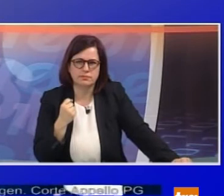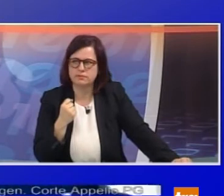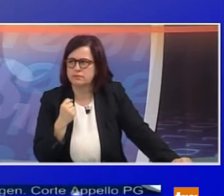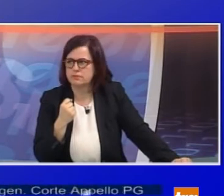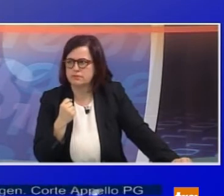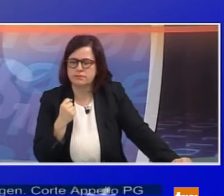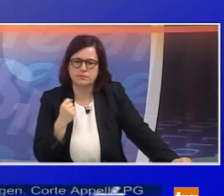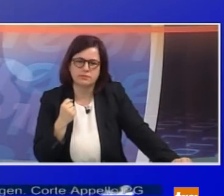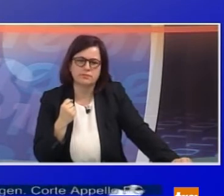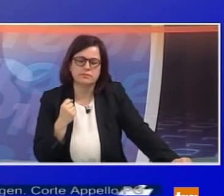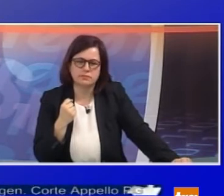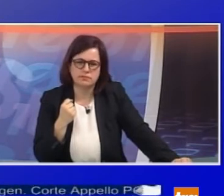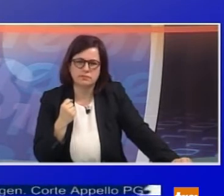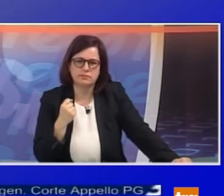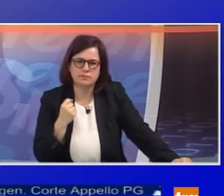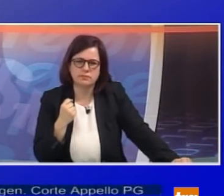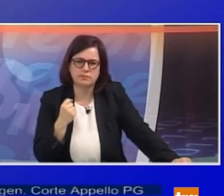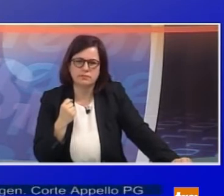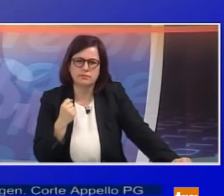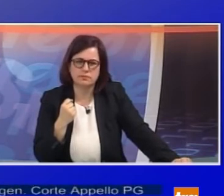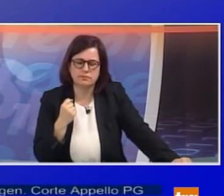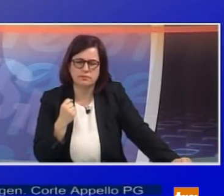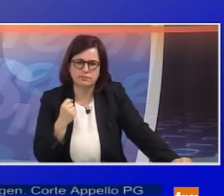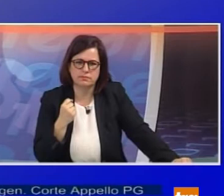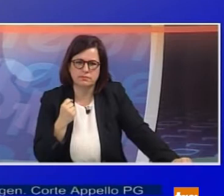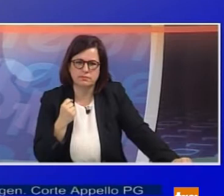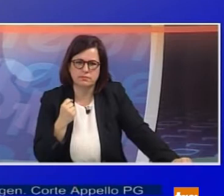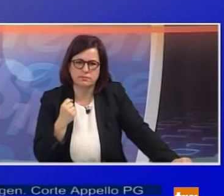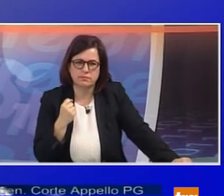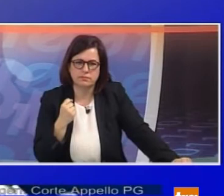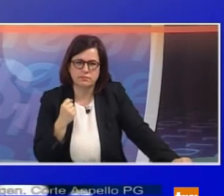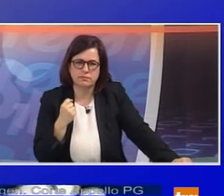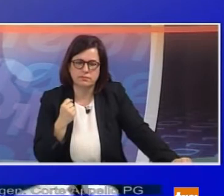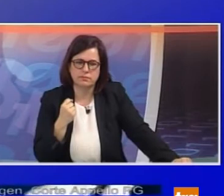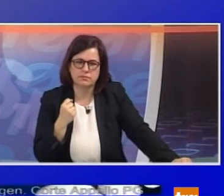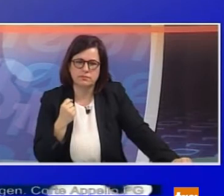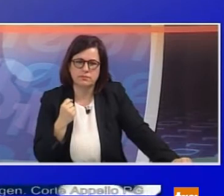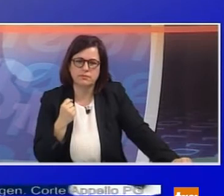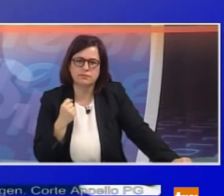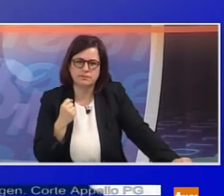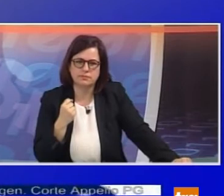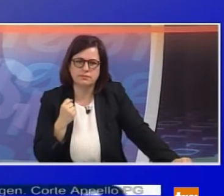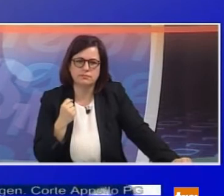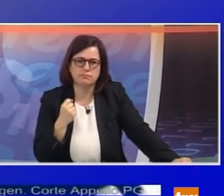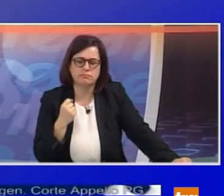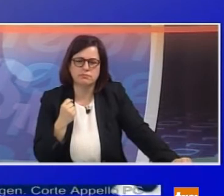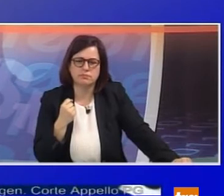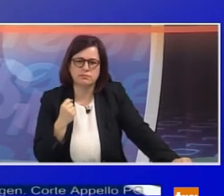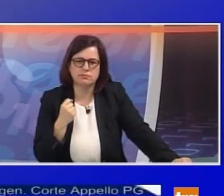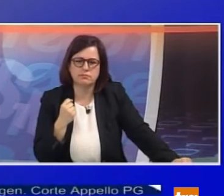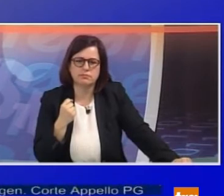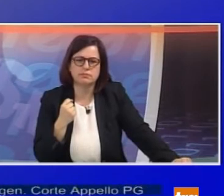con il mio lavoro mi basta per sopravvivere, non so per quanto tempo. A questo punto qualcuno mi viene a offrire una